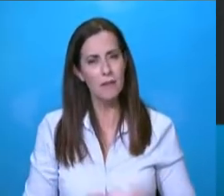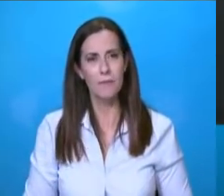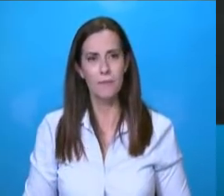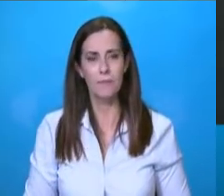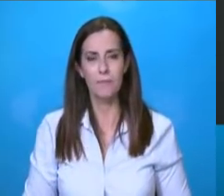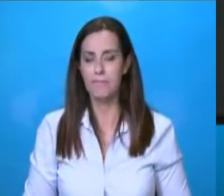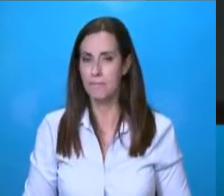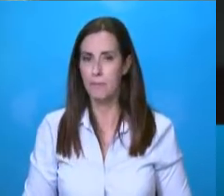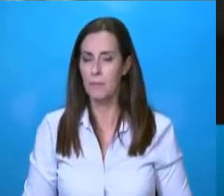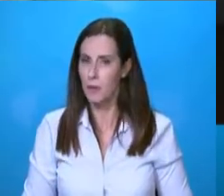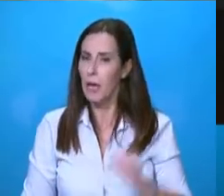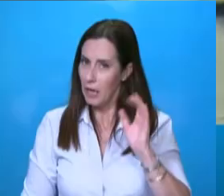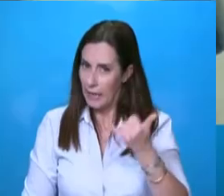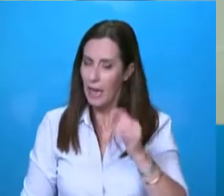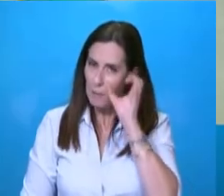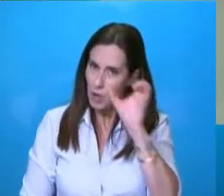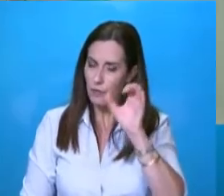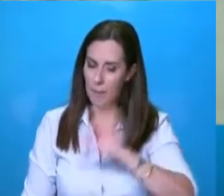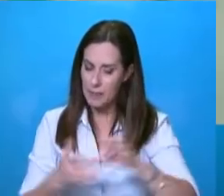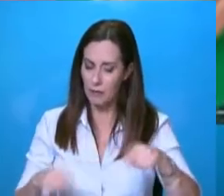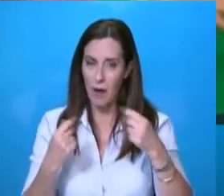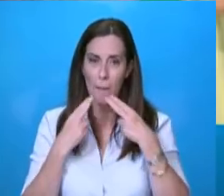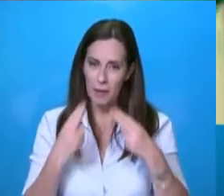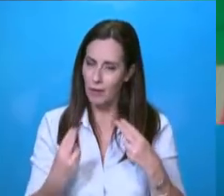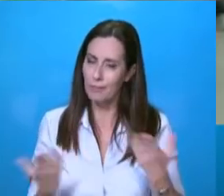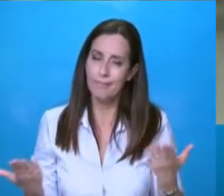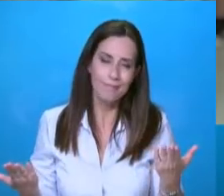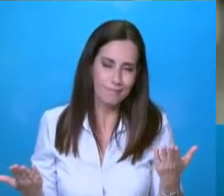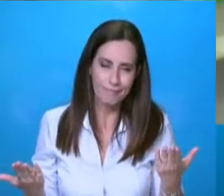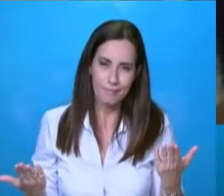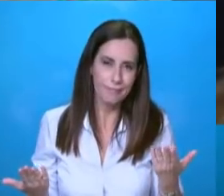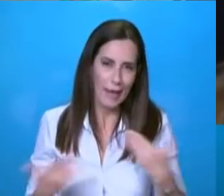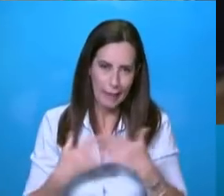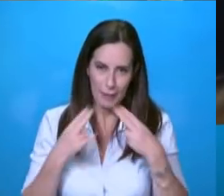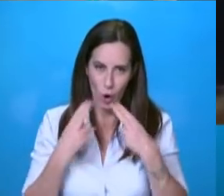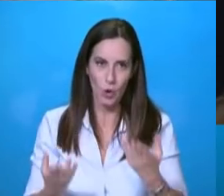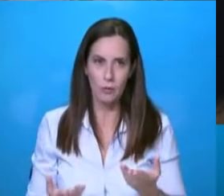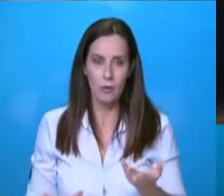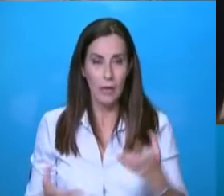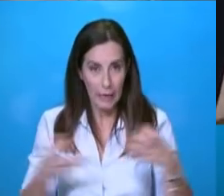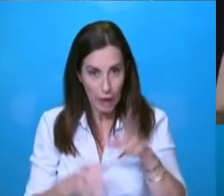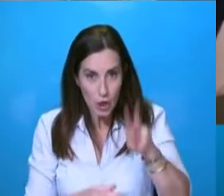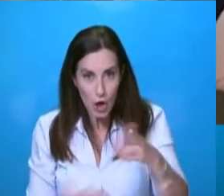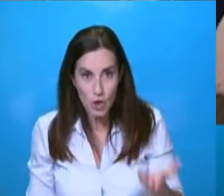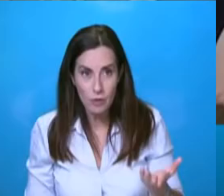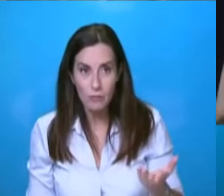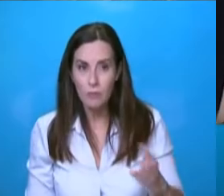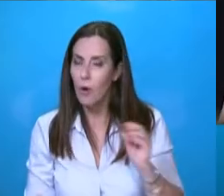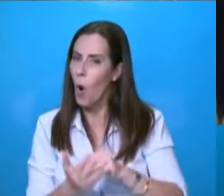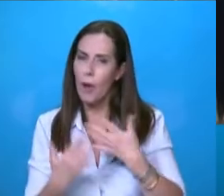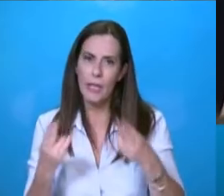אוזן קשבת מצאנו במשרד החינוך, פתרונות איך לומר היו פחות. אז רגע, כיתה יש? עדיין אין